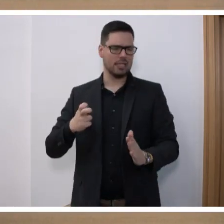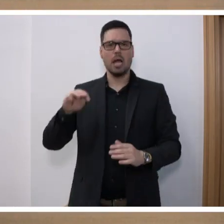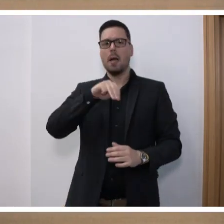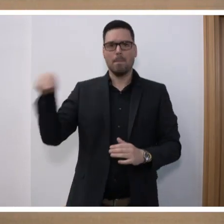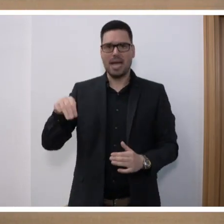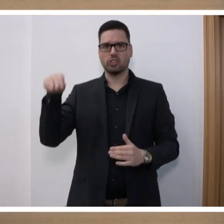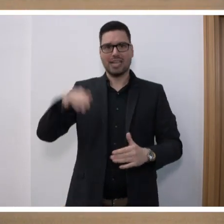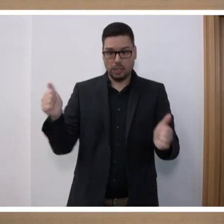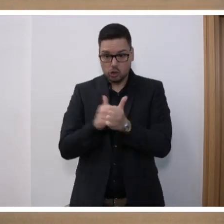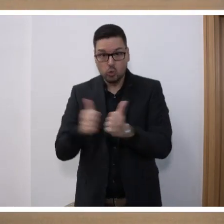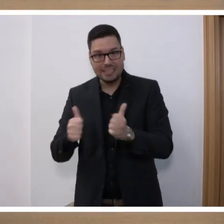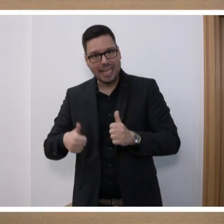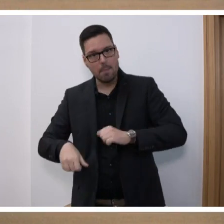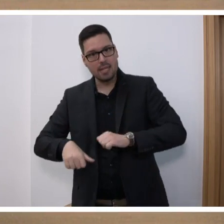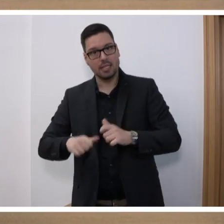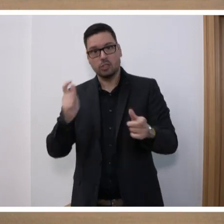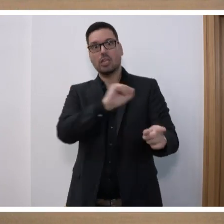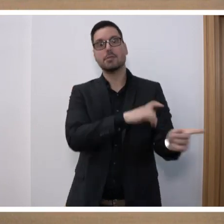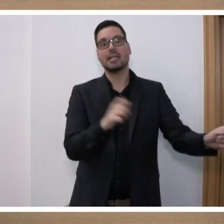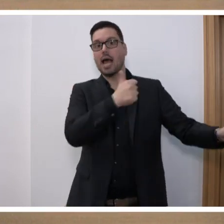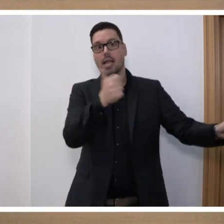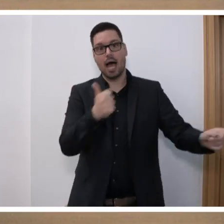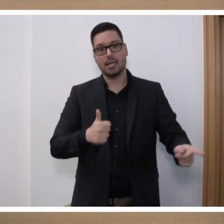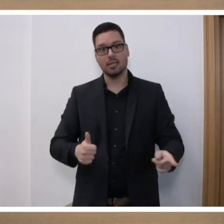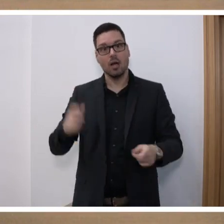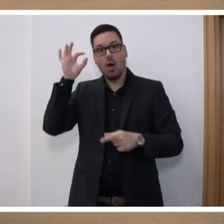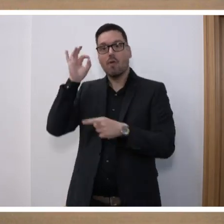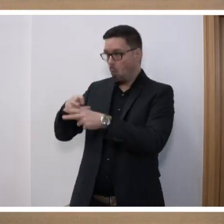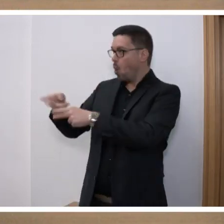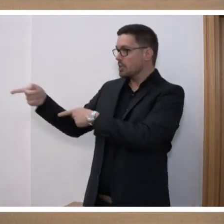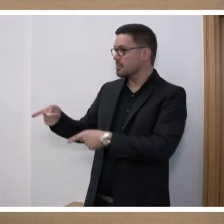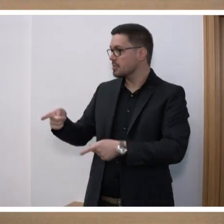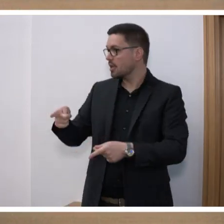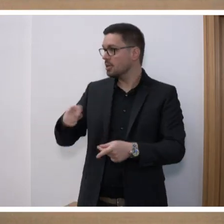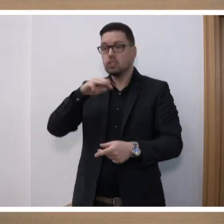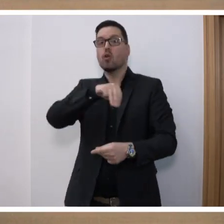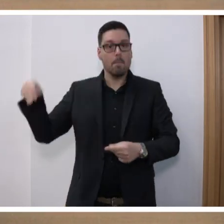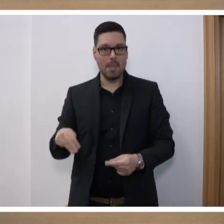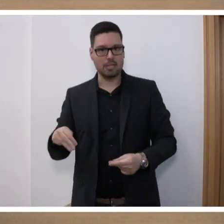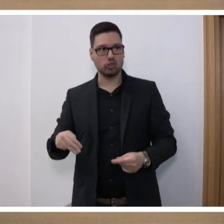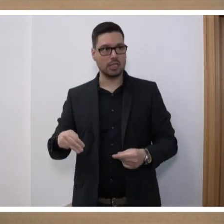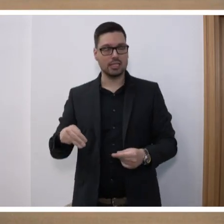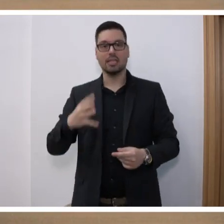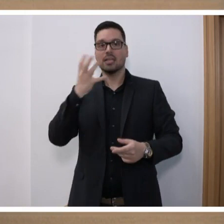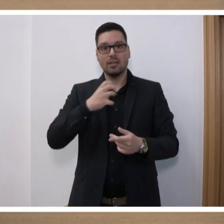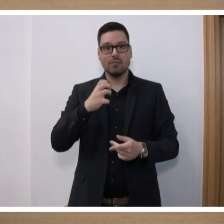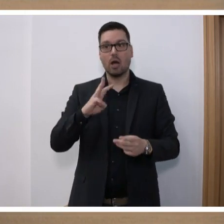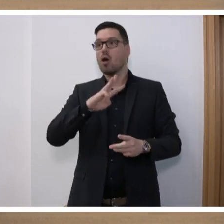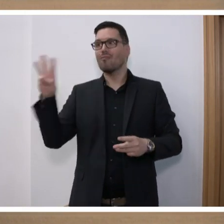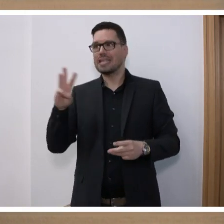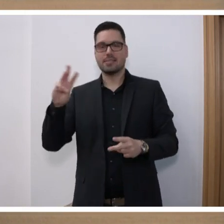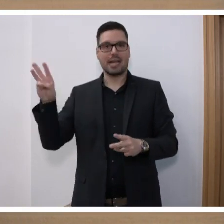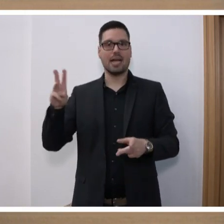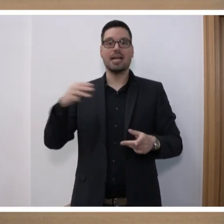haben wir doch zusammen auf den Weg gebracht, liebe Kollegin Martina Holzner. Und wir wollen nicht nur Märschingen, wir wollen auch in Baldersweiler,